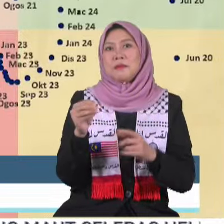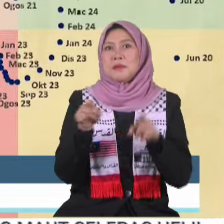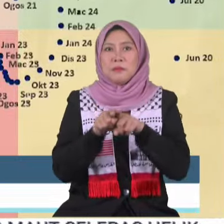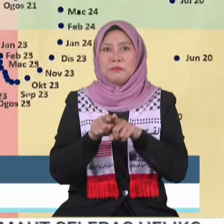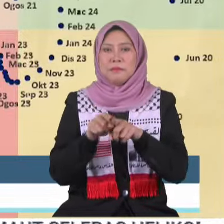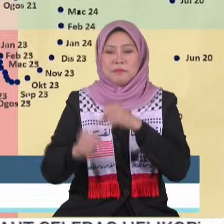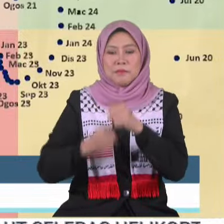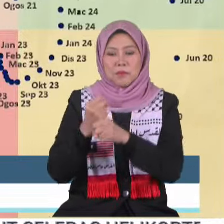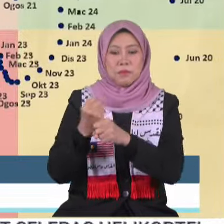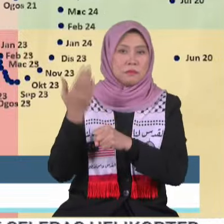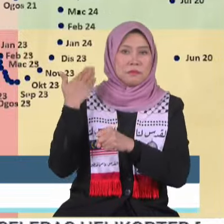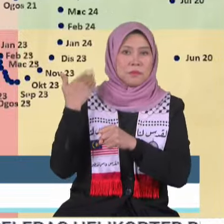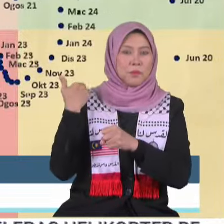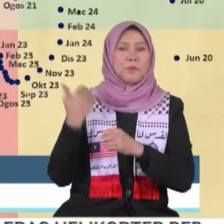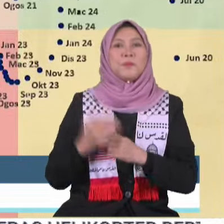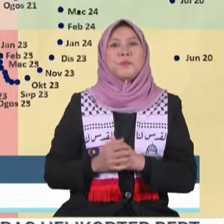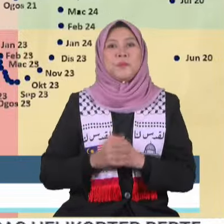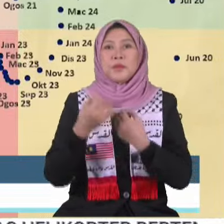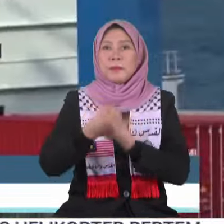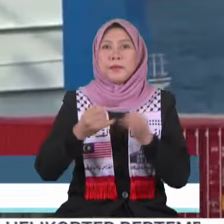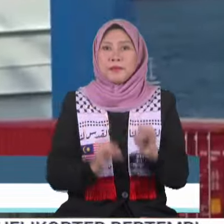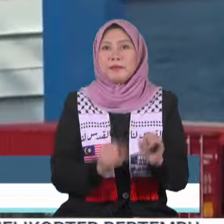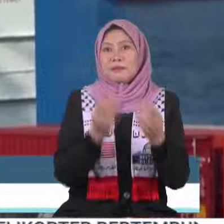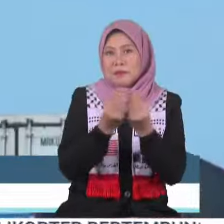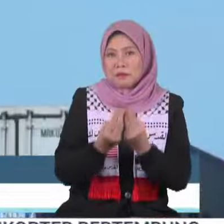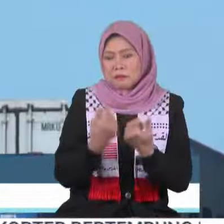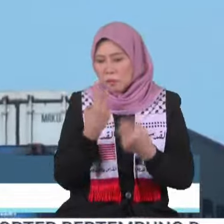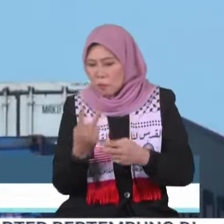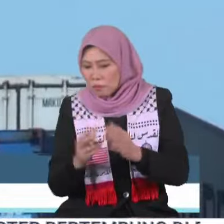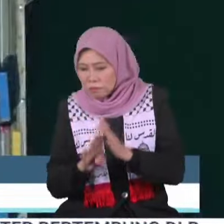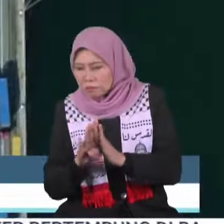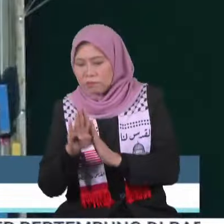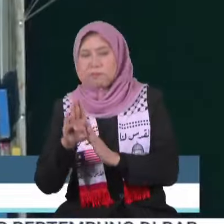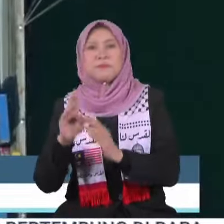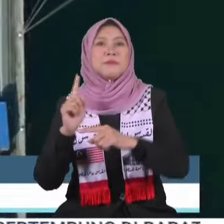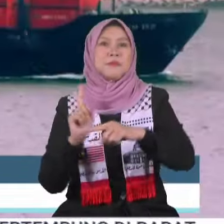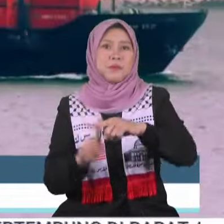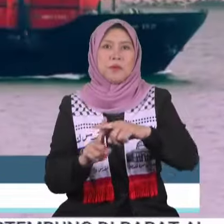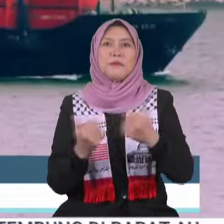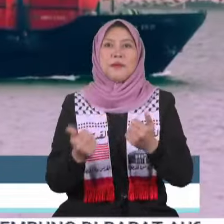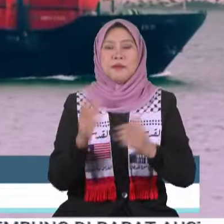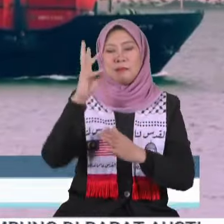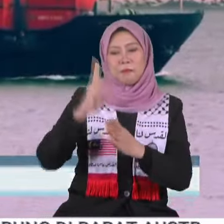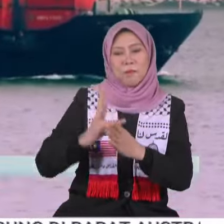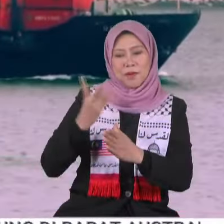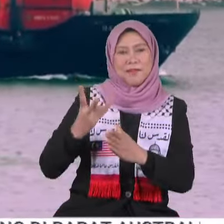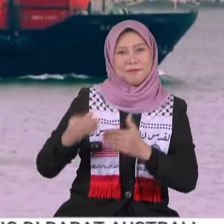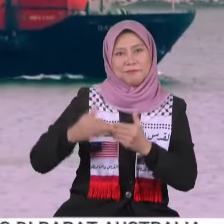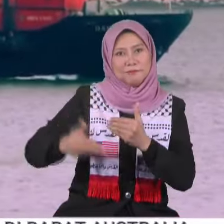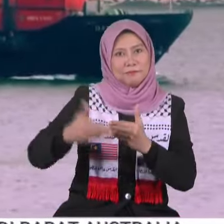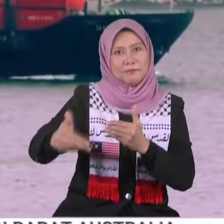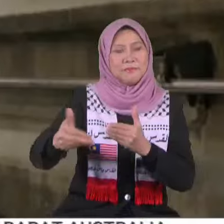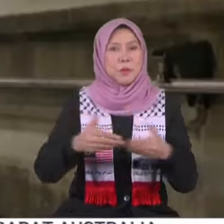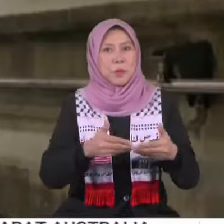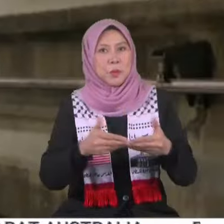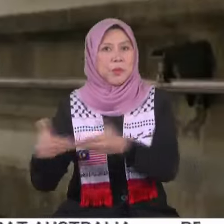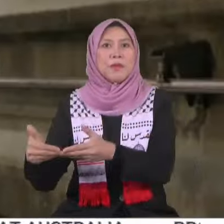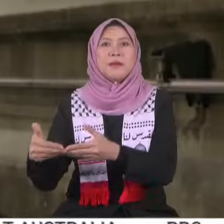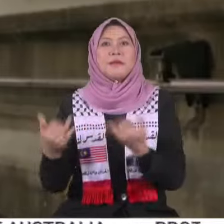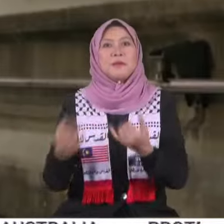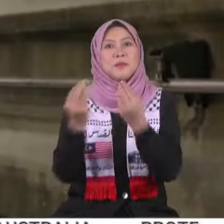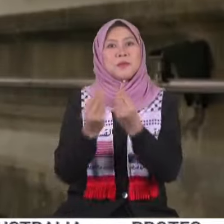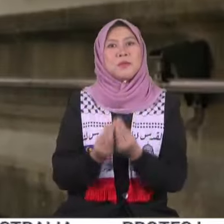tahun sebelumnya. Menurut Jabatan Perangkaan, pertumbuhan positif itu dicatat untuk 6 bulan berturut-turut. Kadar pertumbuhan IP